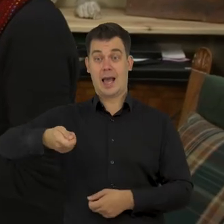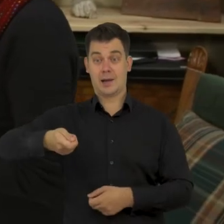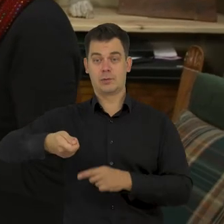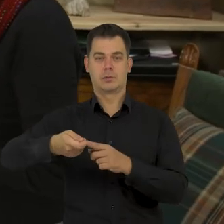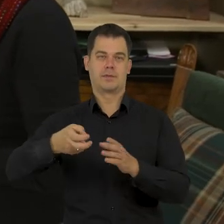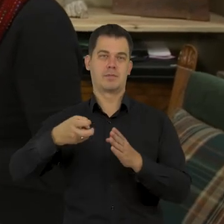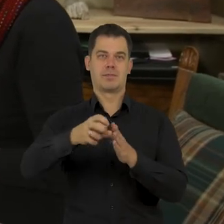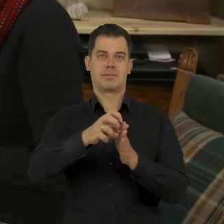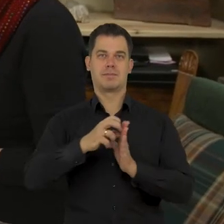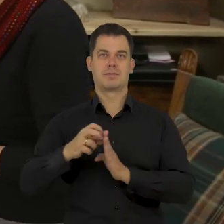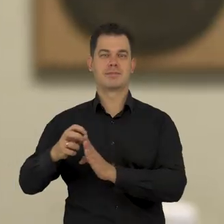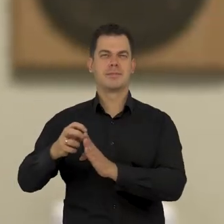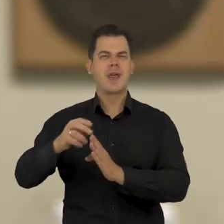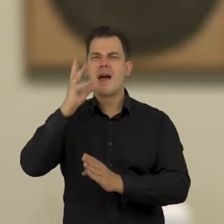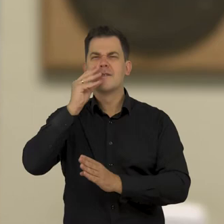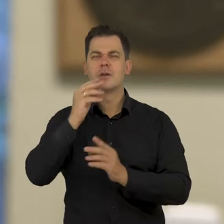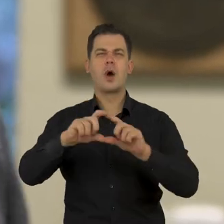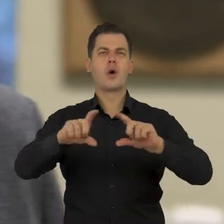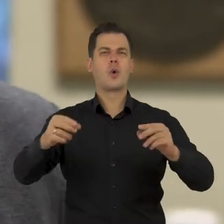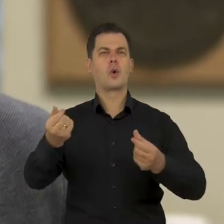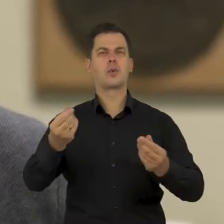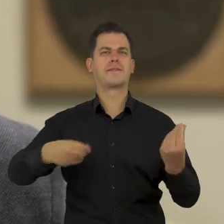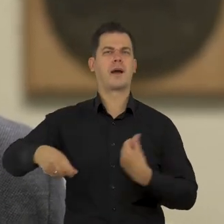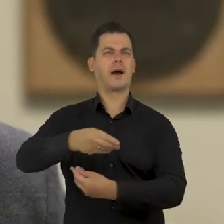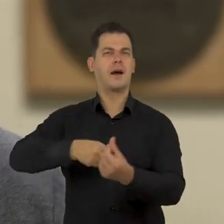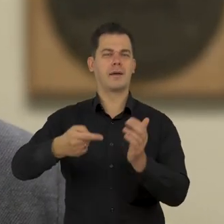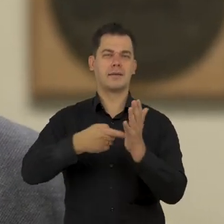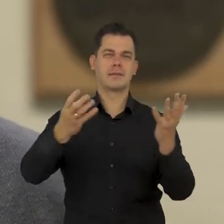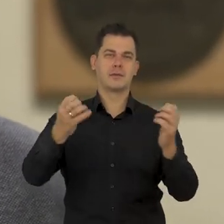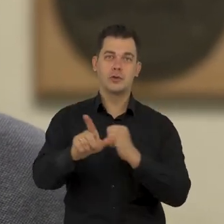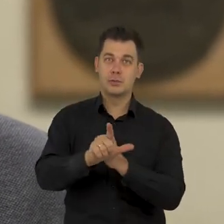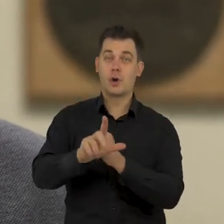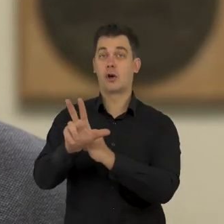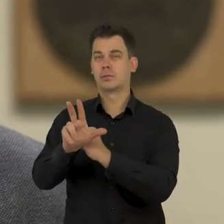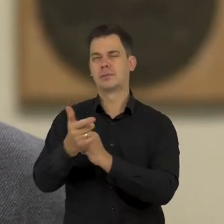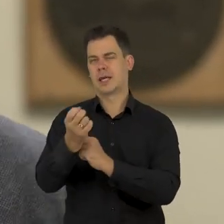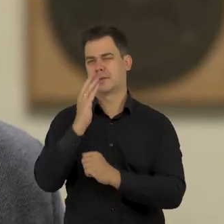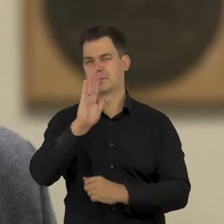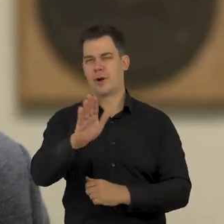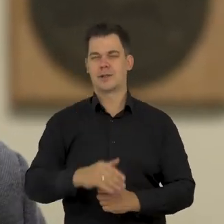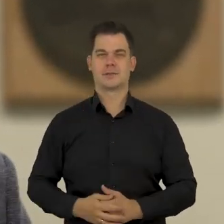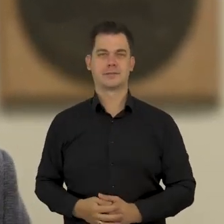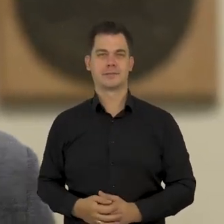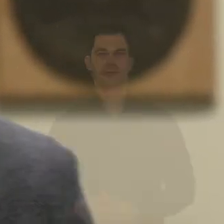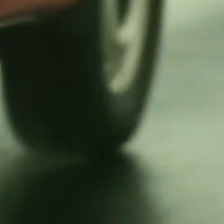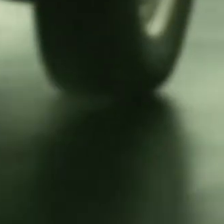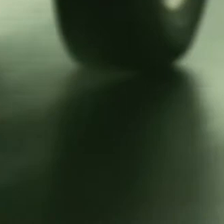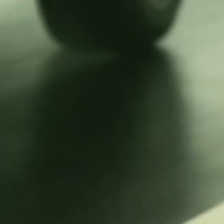domorosłych rybaków z rondelków. A jak wyglądał obrót gotówki w latach 70. i 80., to pokażę wam za